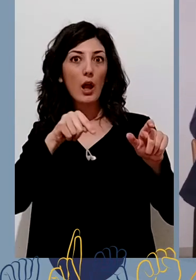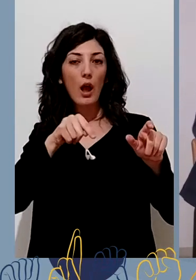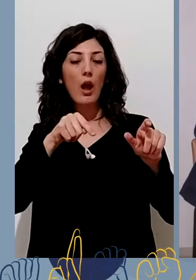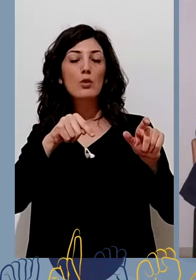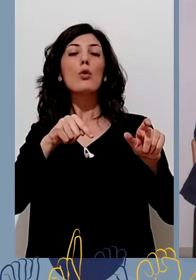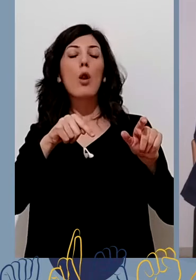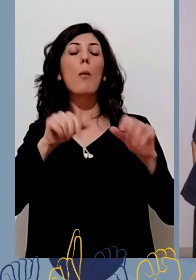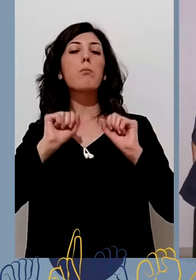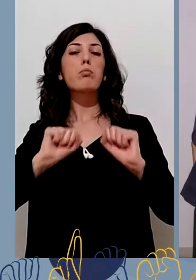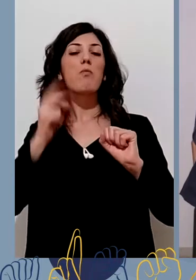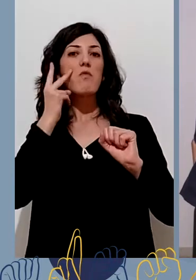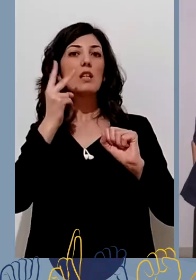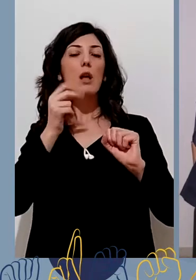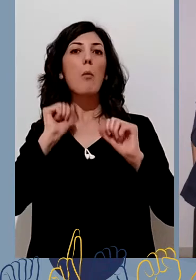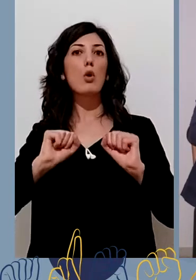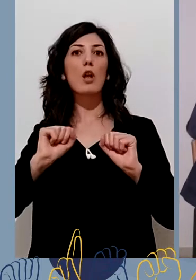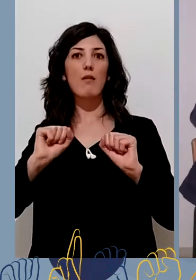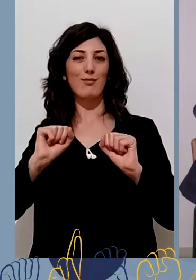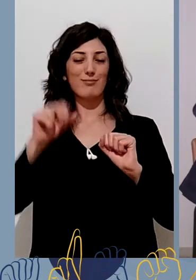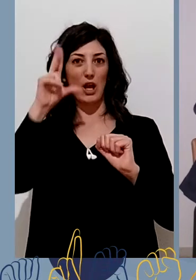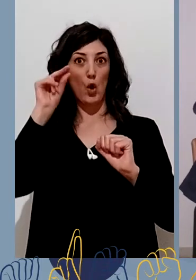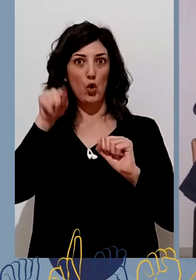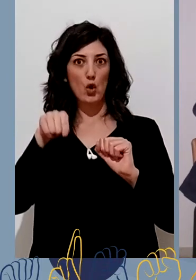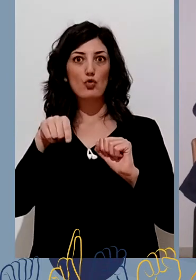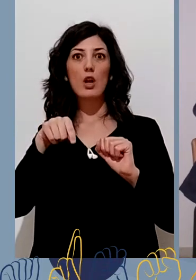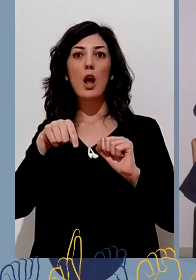Quando la questura ci chiamò,